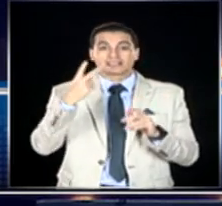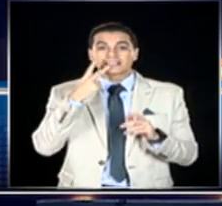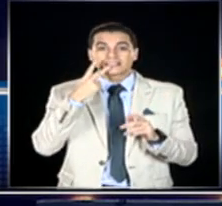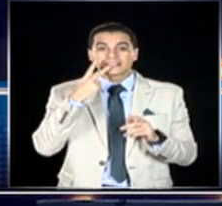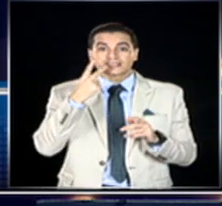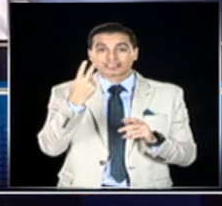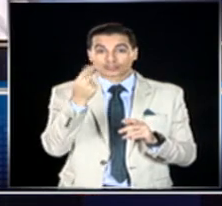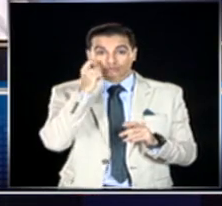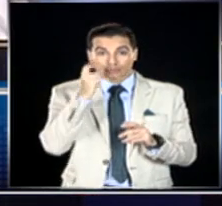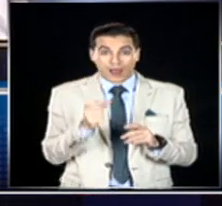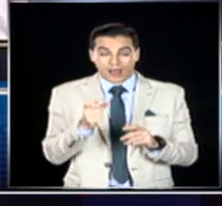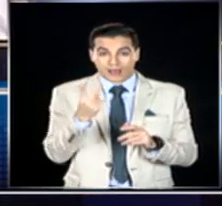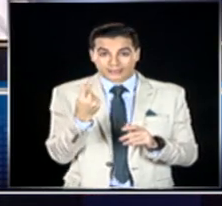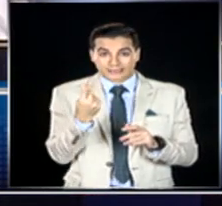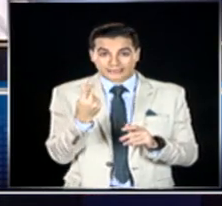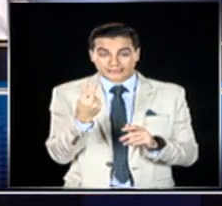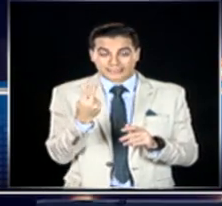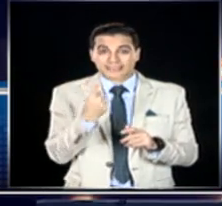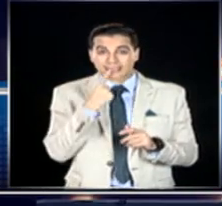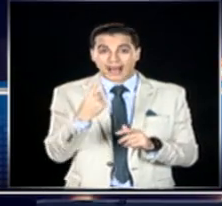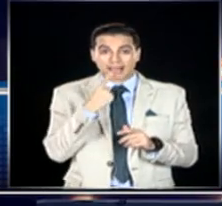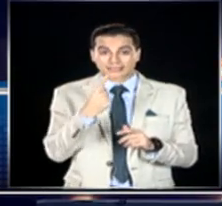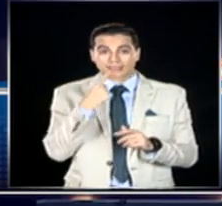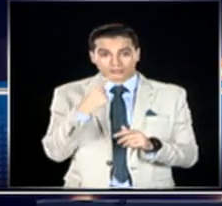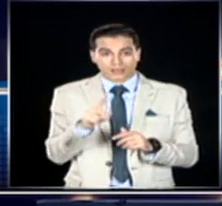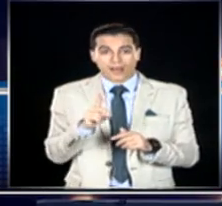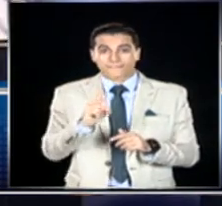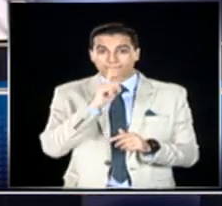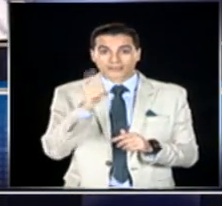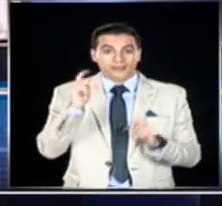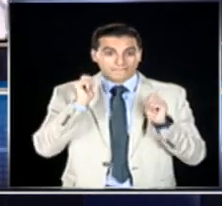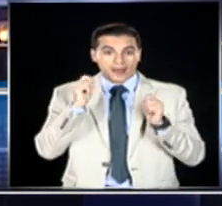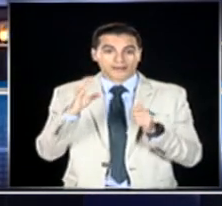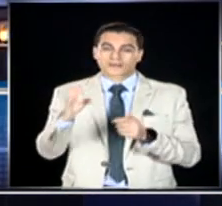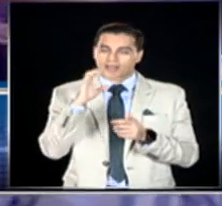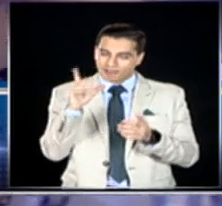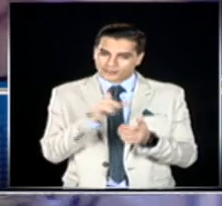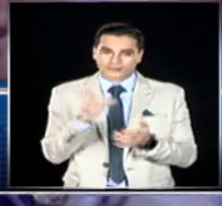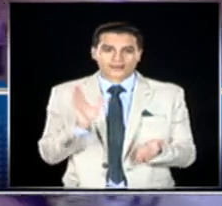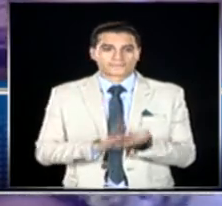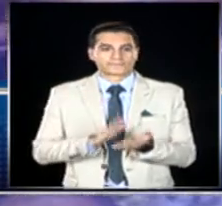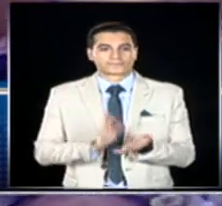من 300 شخص. ومغربية؟ إجابة صحيحة،